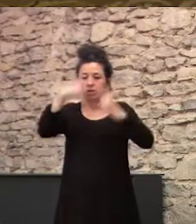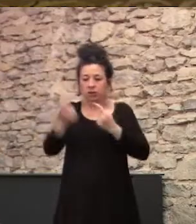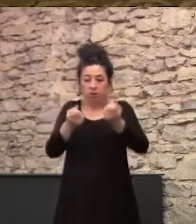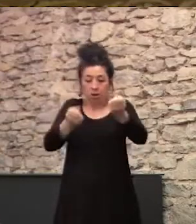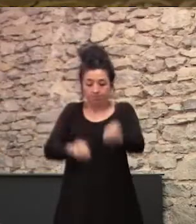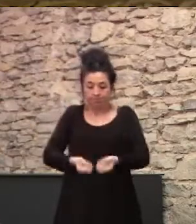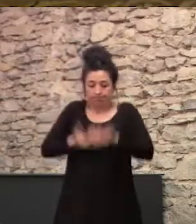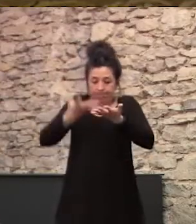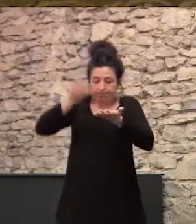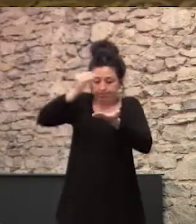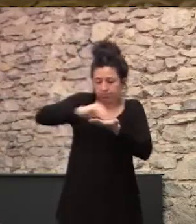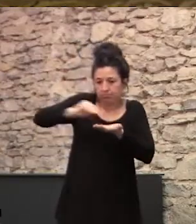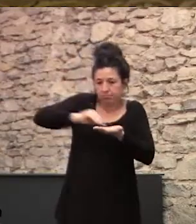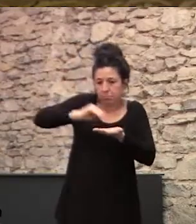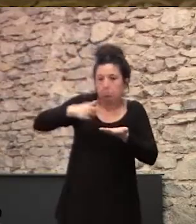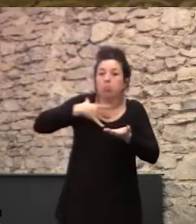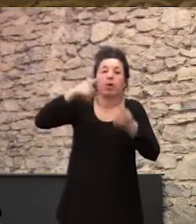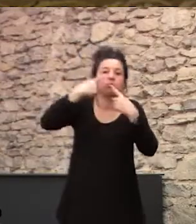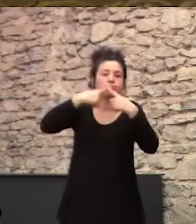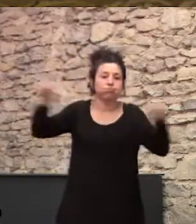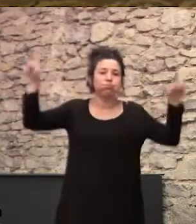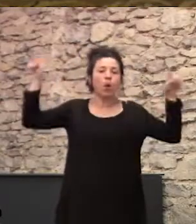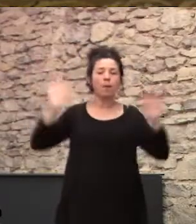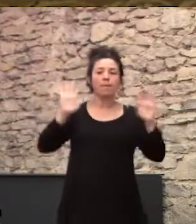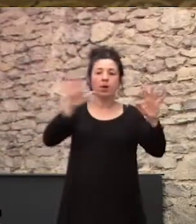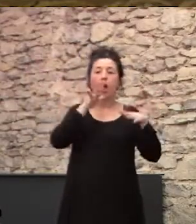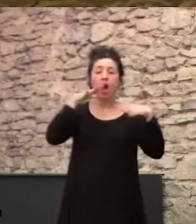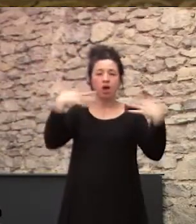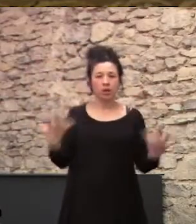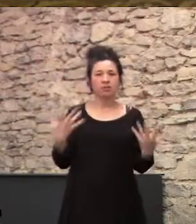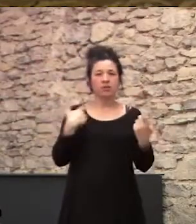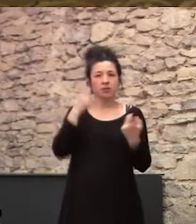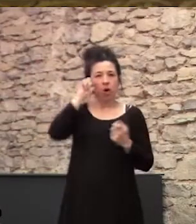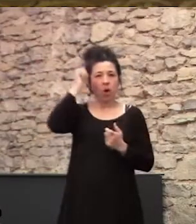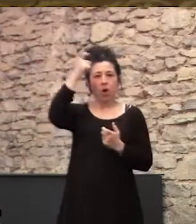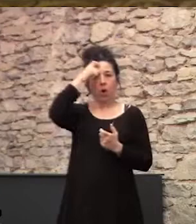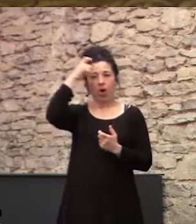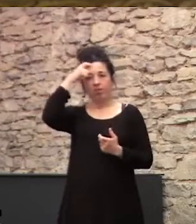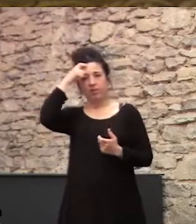ateratzen dena, ba, beste hau zain zango da igual, baina horiek orain bertan hala pixka bat